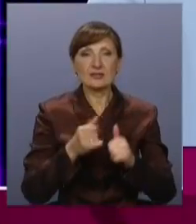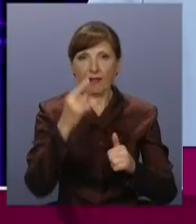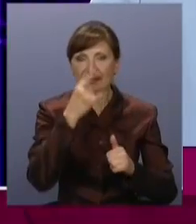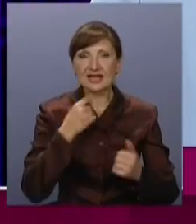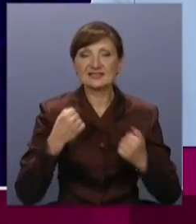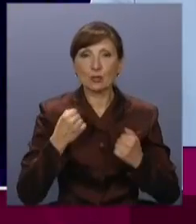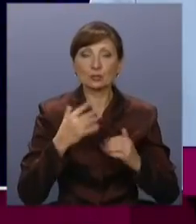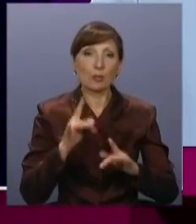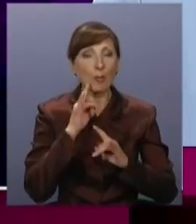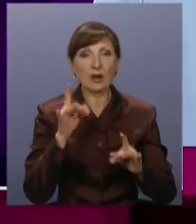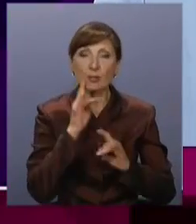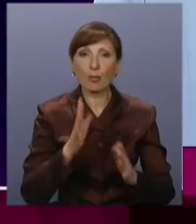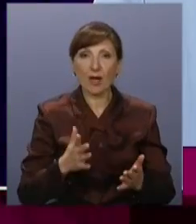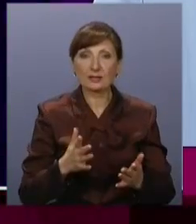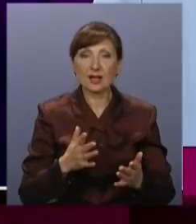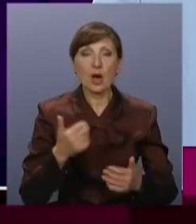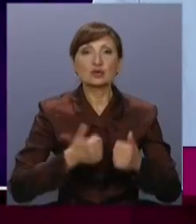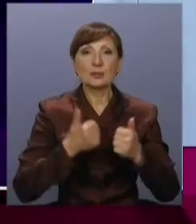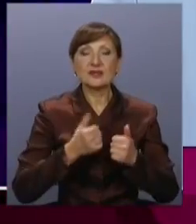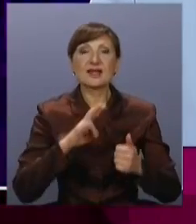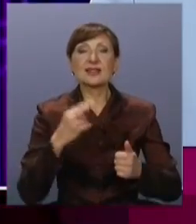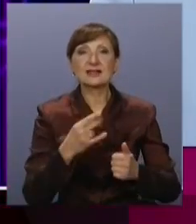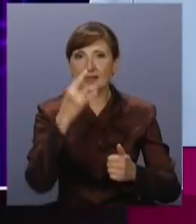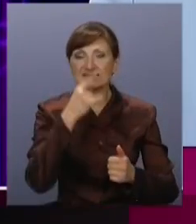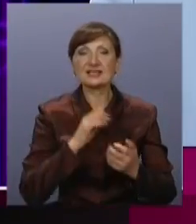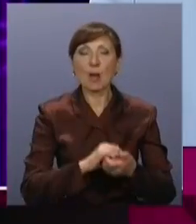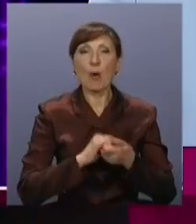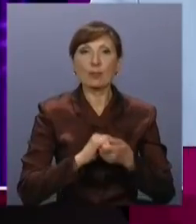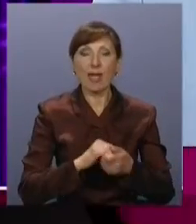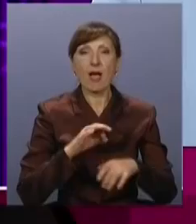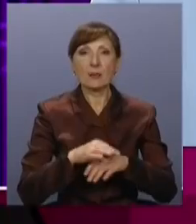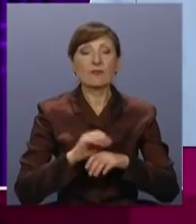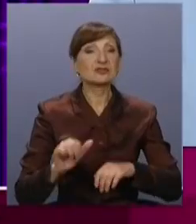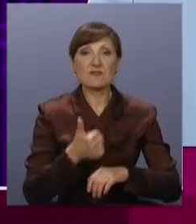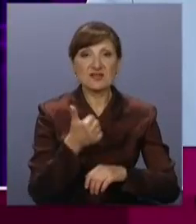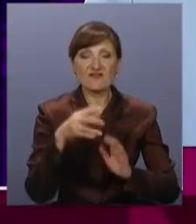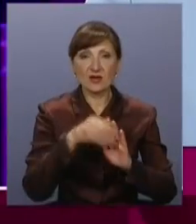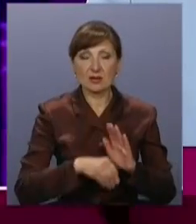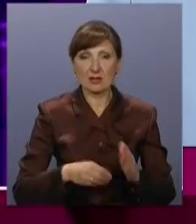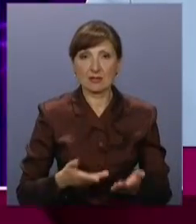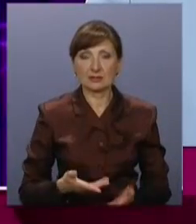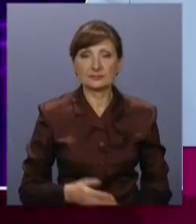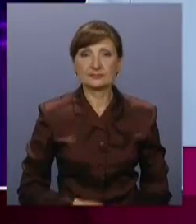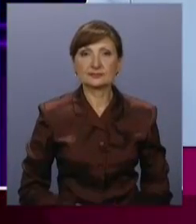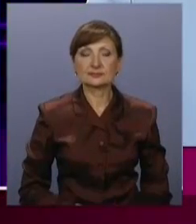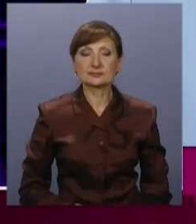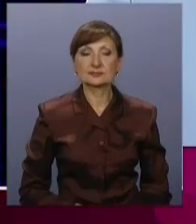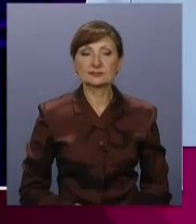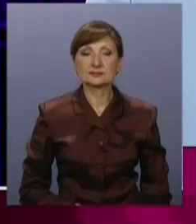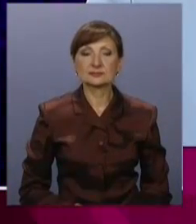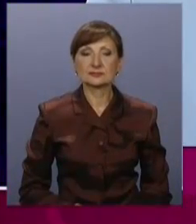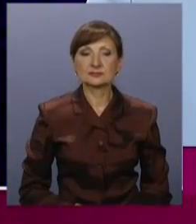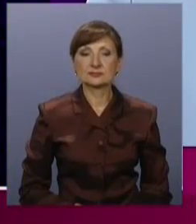азиатских игр? Ну, учитывая, что первенство по национальной казахской борьбе проводится впервые в рамках этих игр.